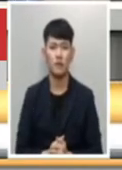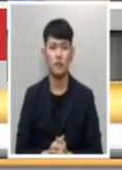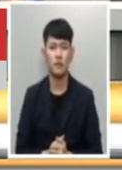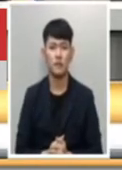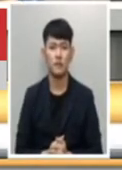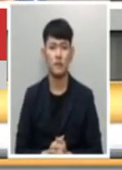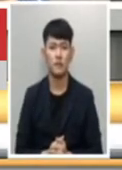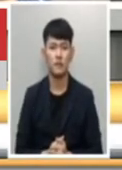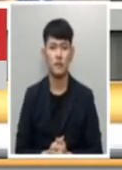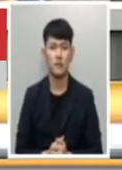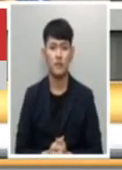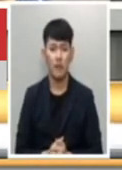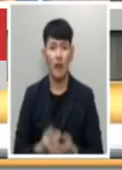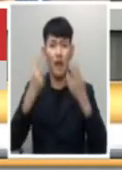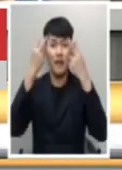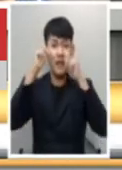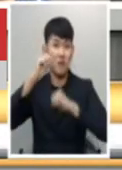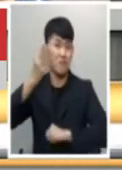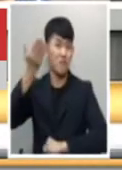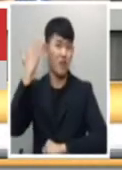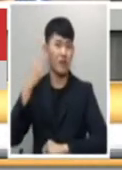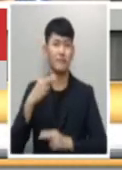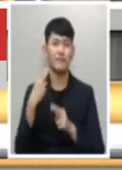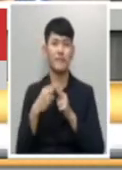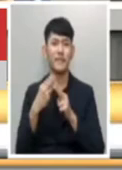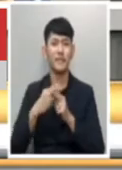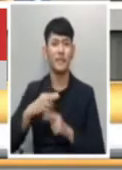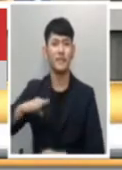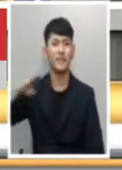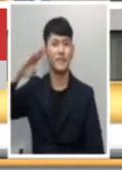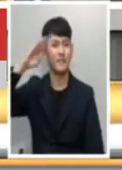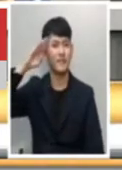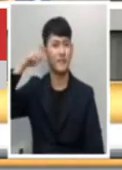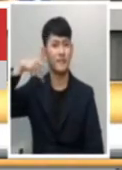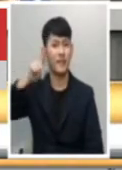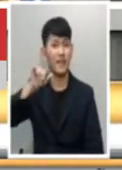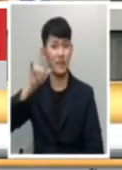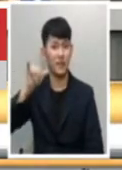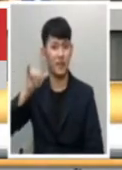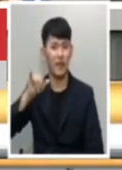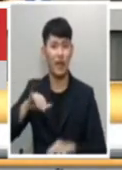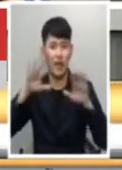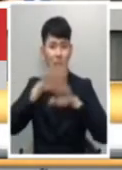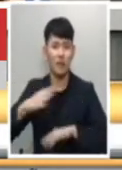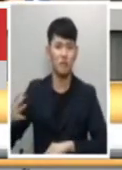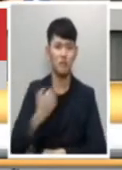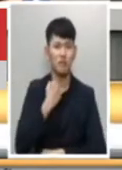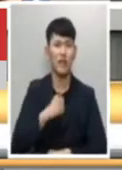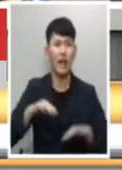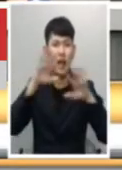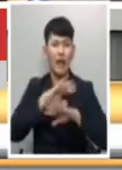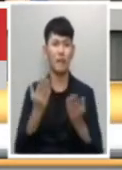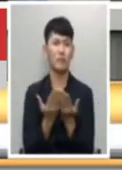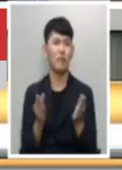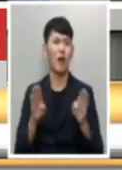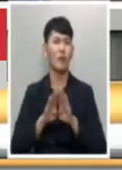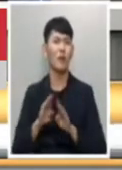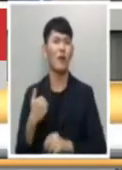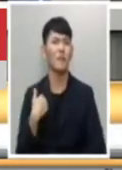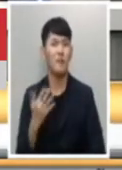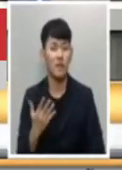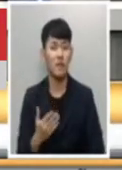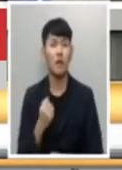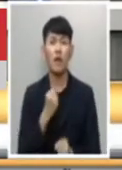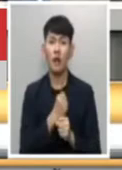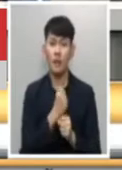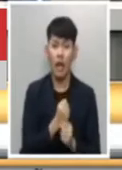อดีตนายกรัฐมนตรีครับคือท่านประยุทธ์นี่ได้ปฏิวัติครับก็เหมือนคนไม่มีครอบครัวครับทำงานแล้วมีเงินเดือนก็ใ